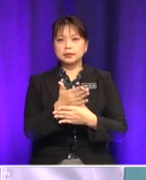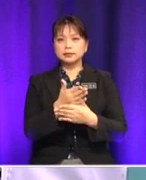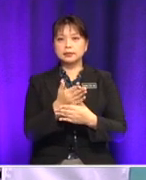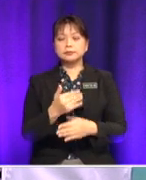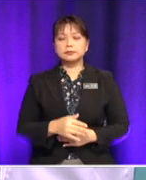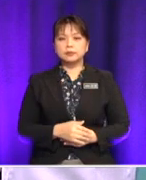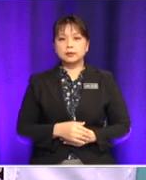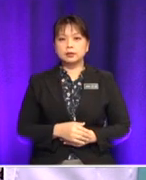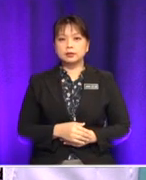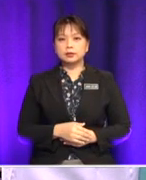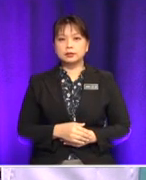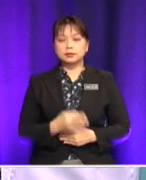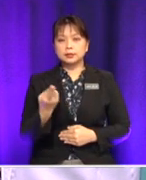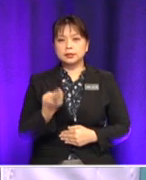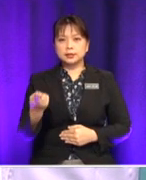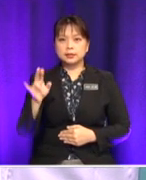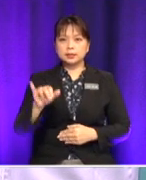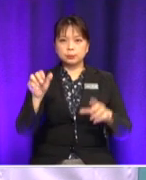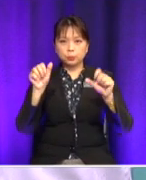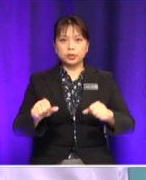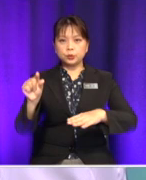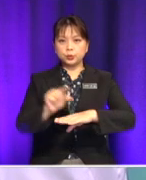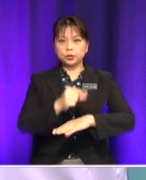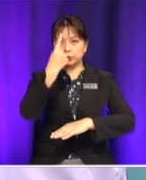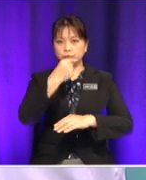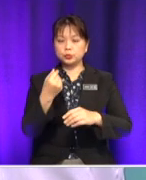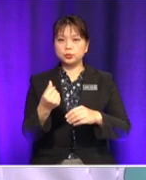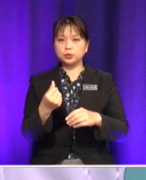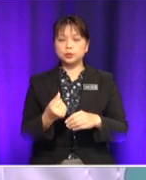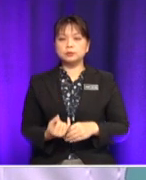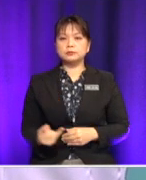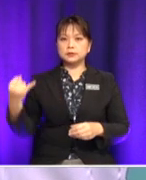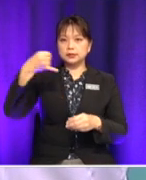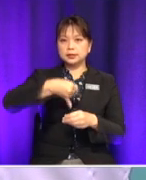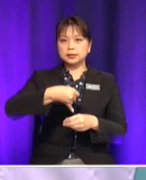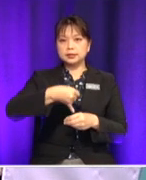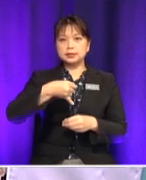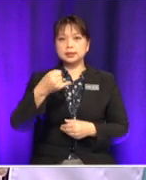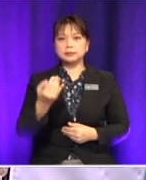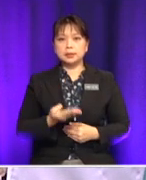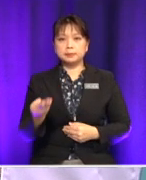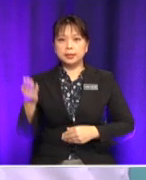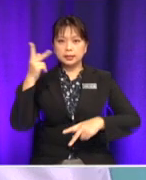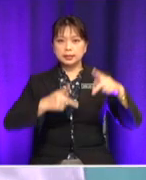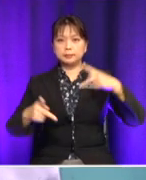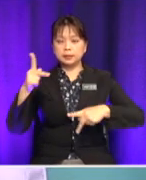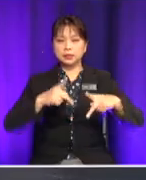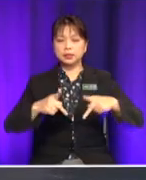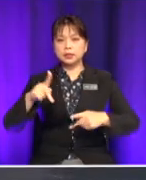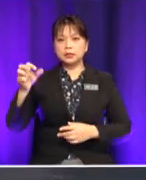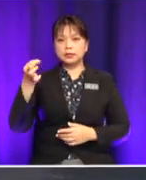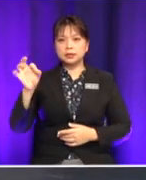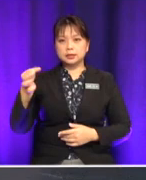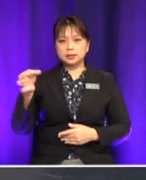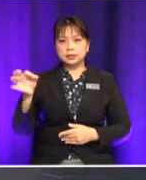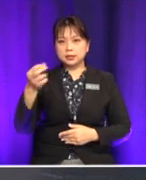untuk mengisi bahan kimia ialah Coba aku mau tunjuk saya sebut tabung uji nah mandi tabung uji tabung uji